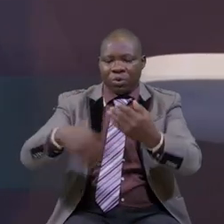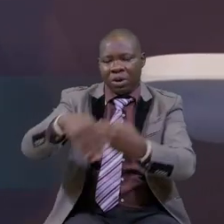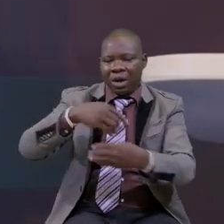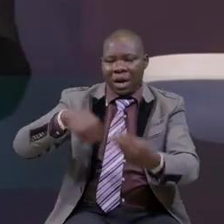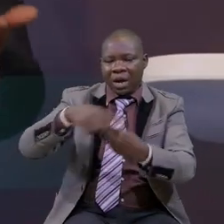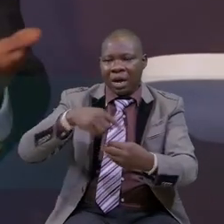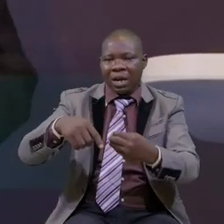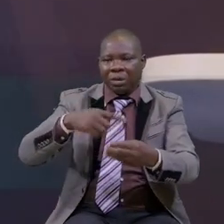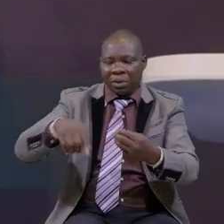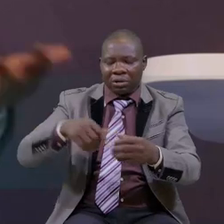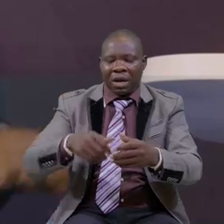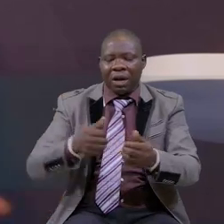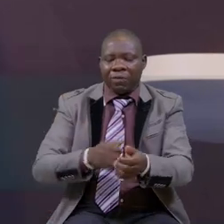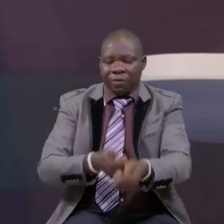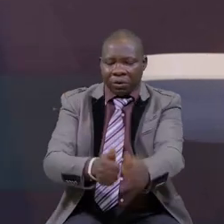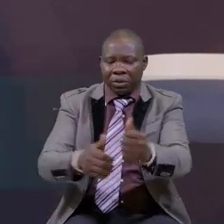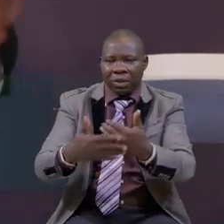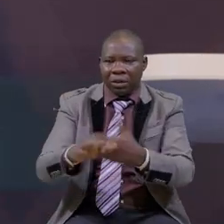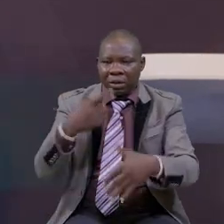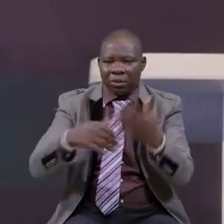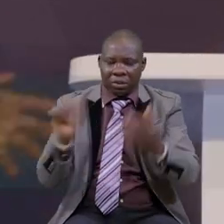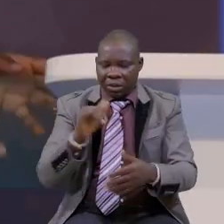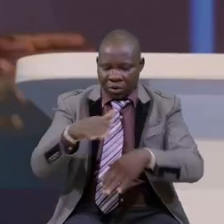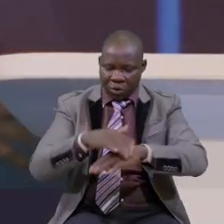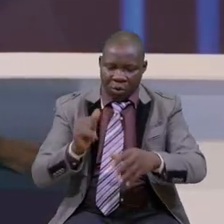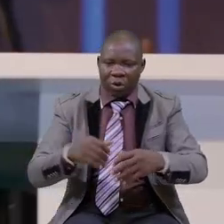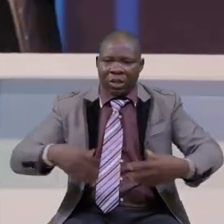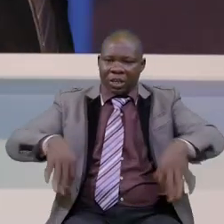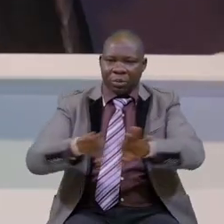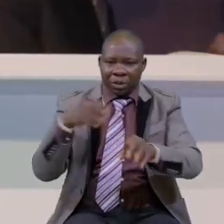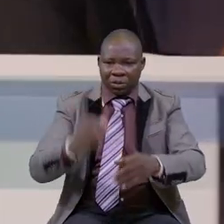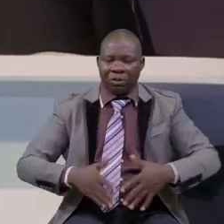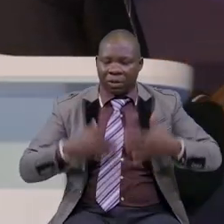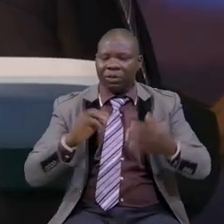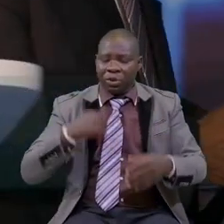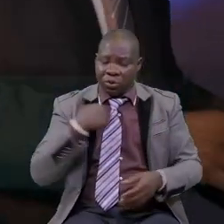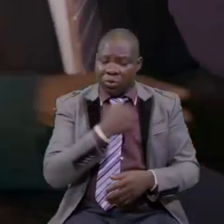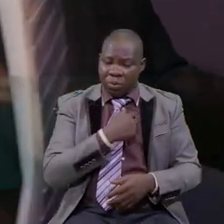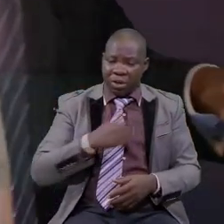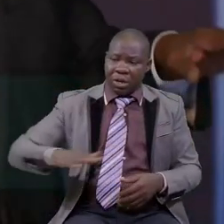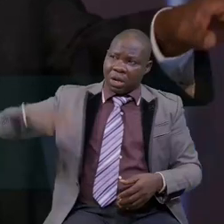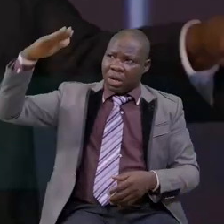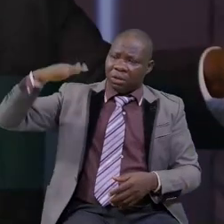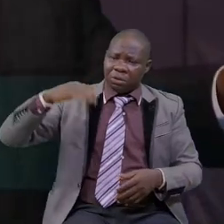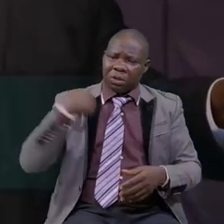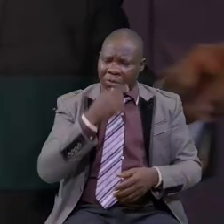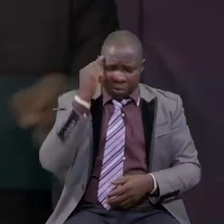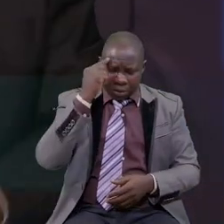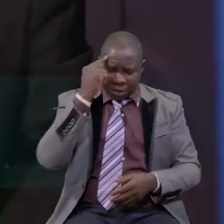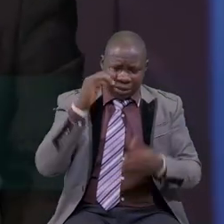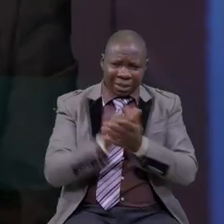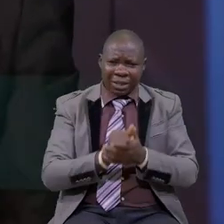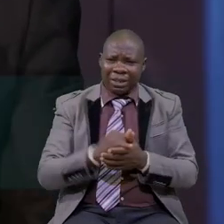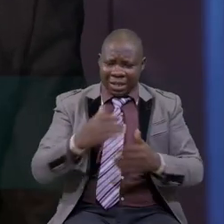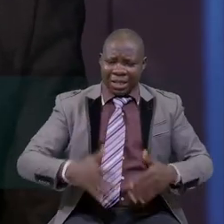qu'ils appellent les essentiels de la vie. Même nous qui sommes adultes, nous pensons que les essentiels de la vie, oh, c'est construire une